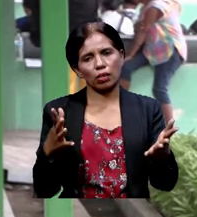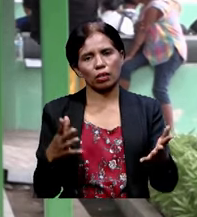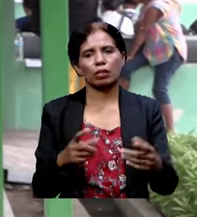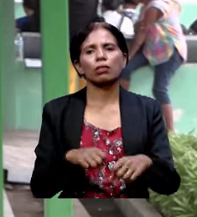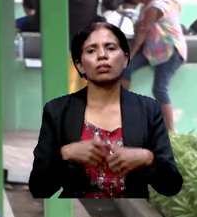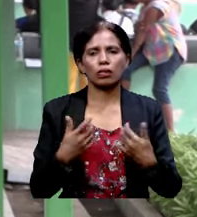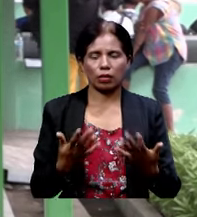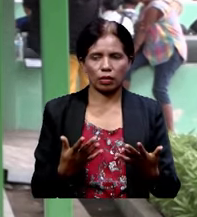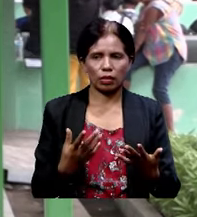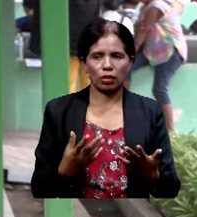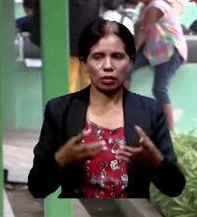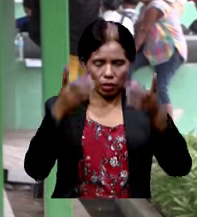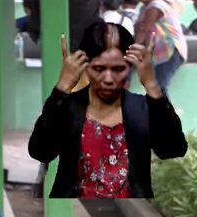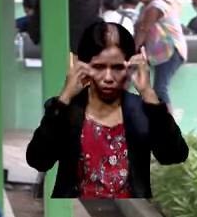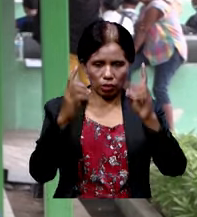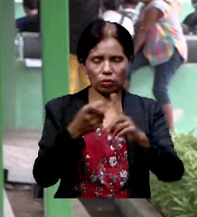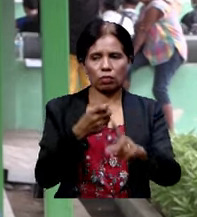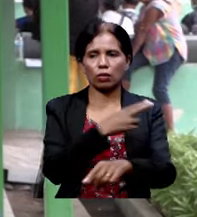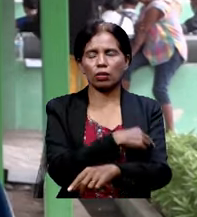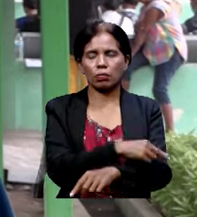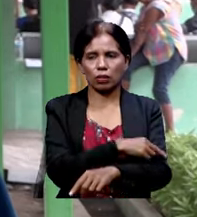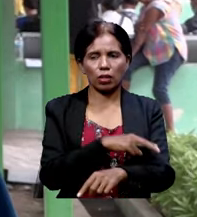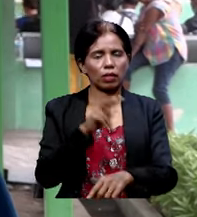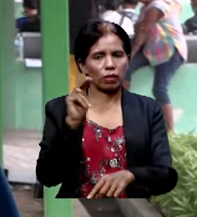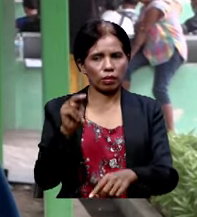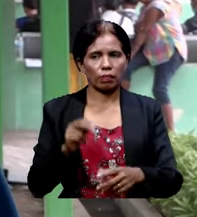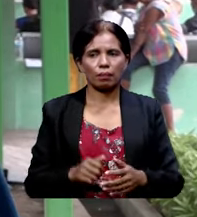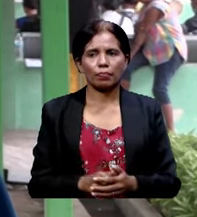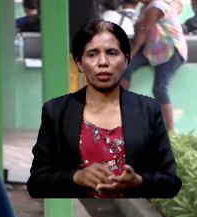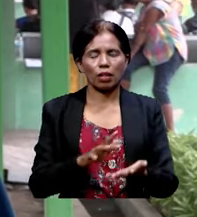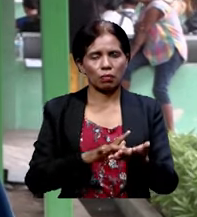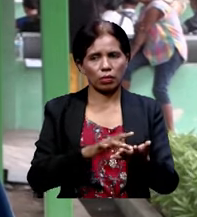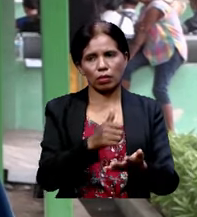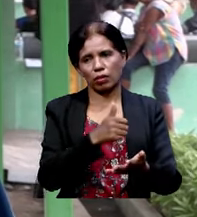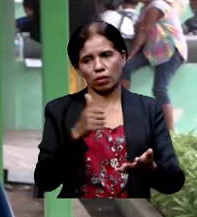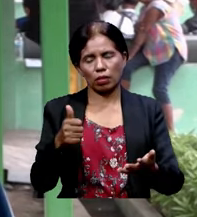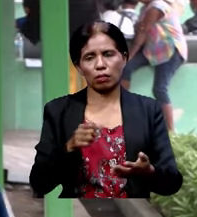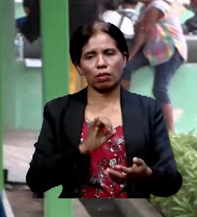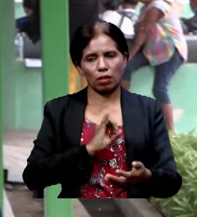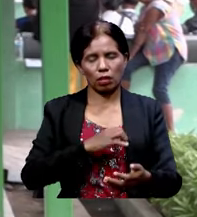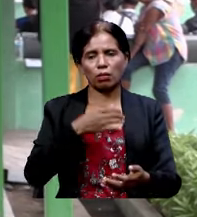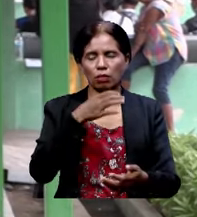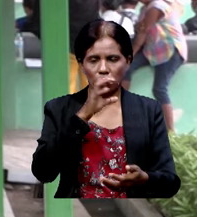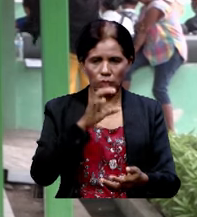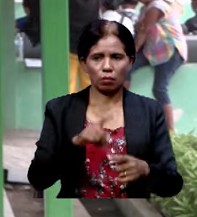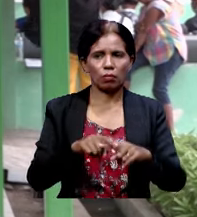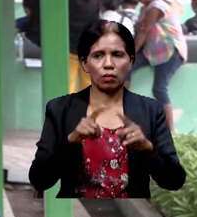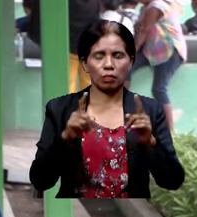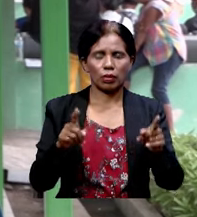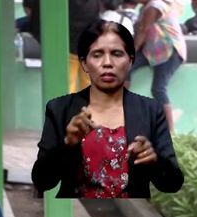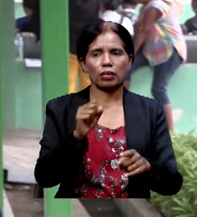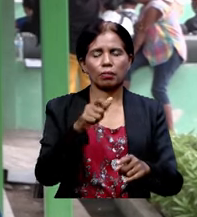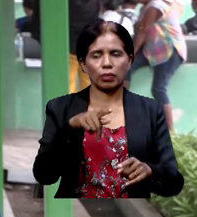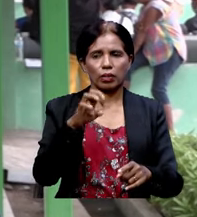tamane de jaung si hospital ninia ai moruk sirselek na konsume ala suma aspirina